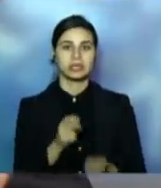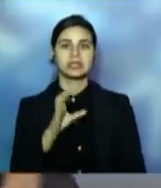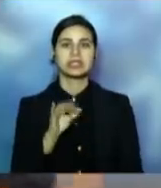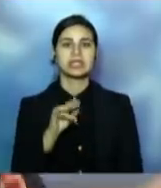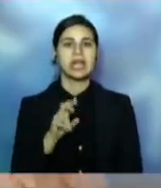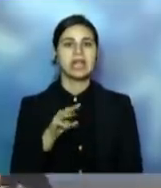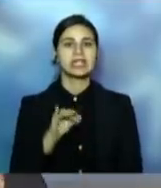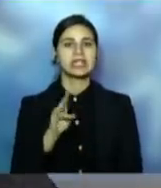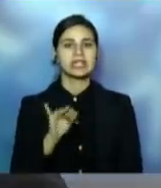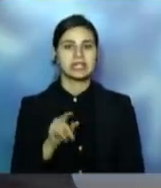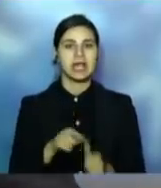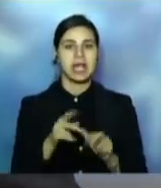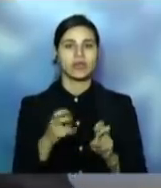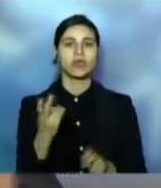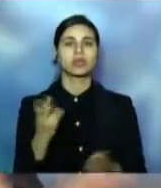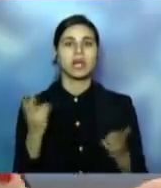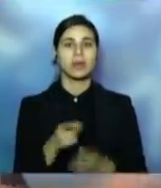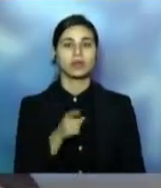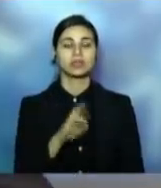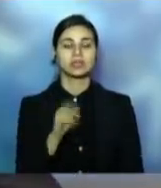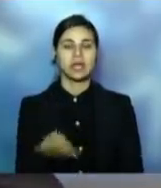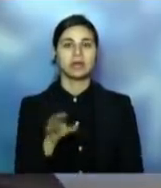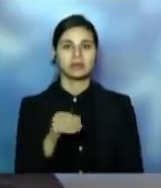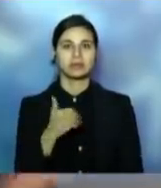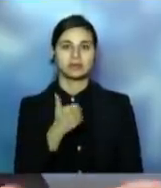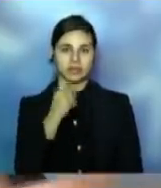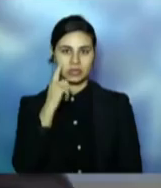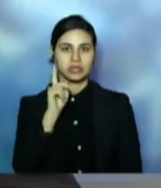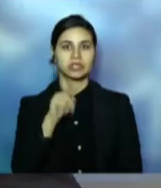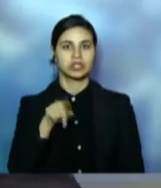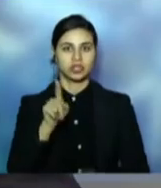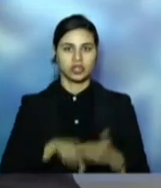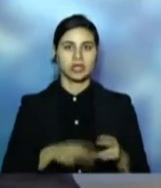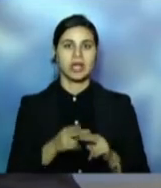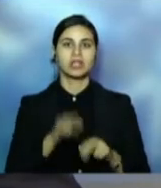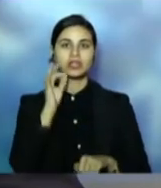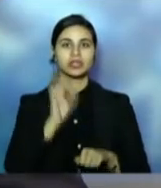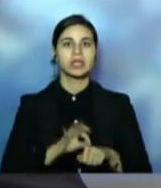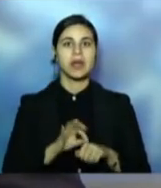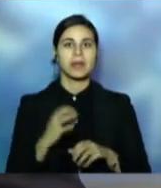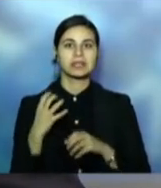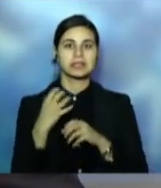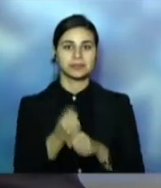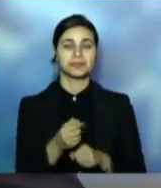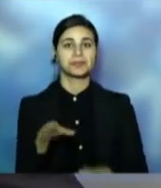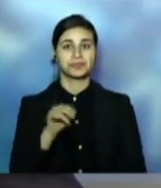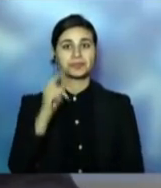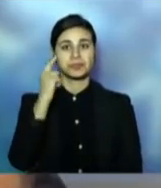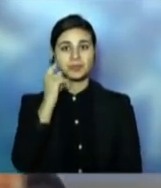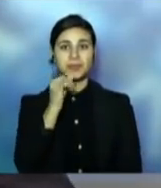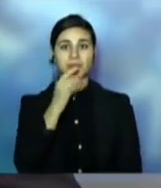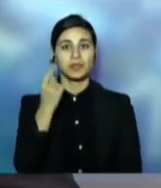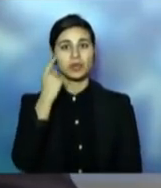ერქვა, უნდა გამოიყენოს მან და დიდი იმედი აქვს, რომ დიაბეტს ამით დაამარცხებენ. თქვენ ალბათ ეილით, რომ მე ვიტყვი,